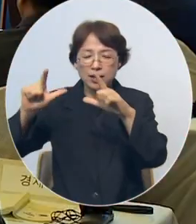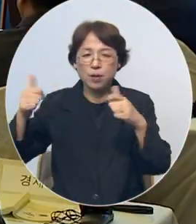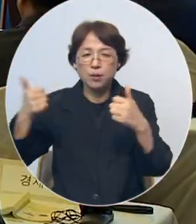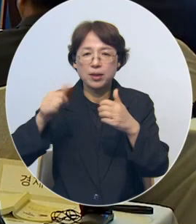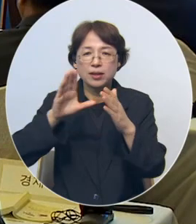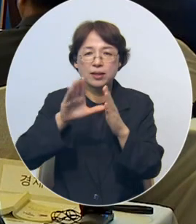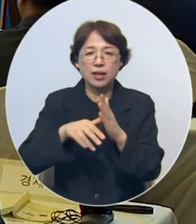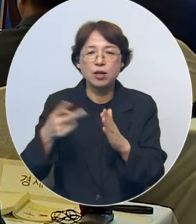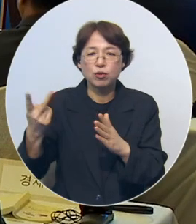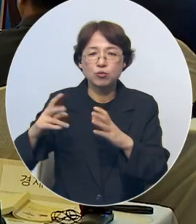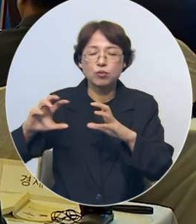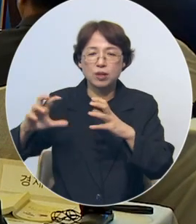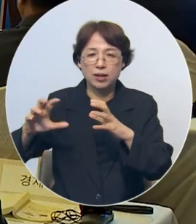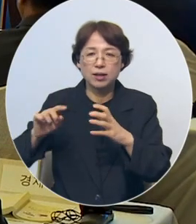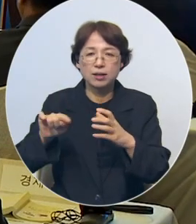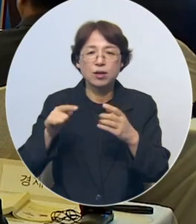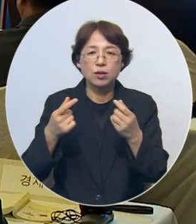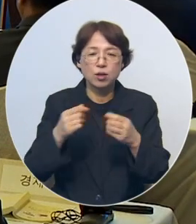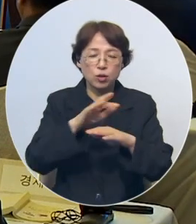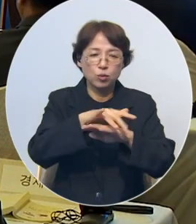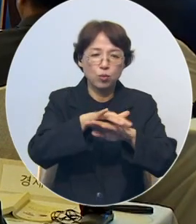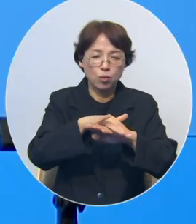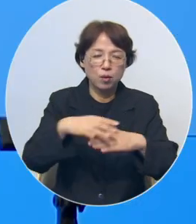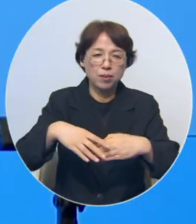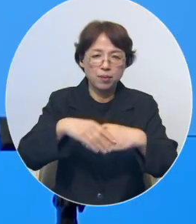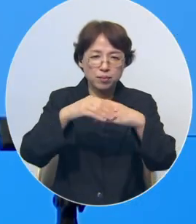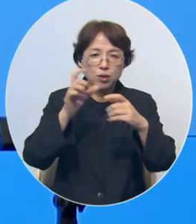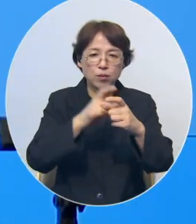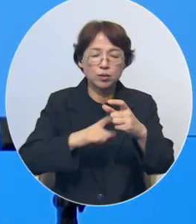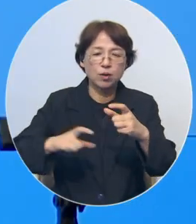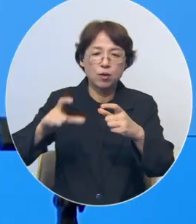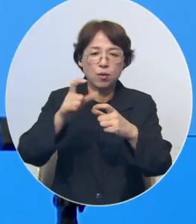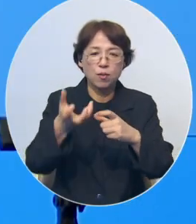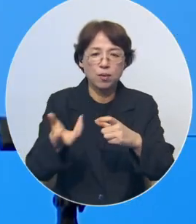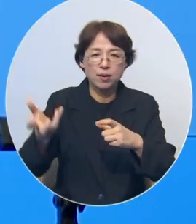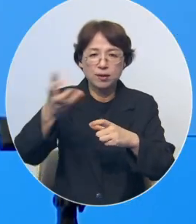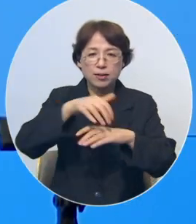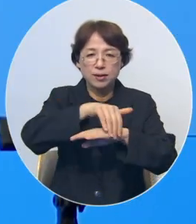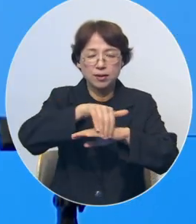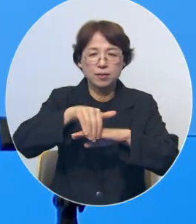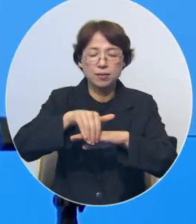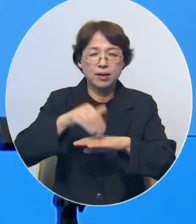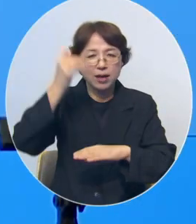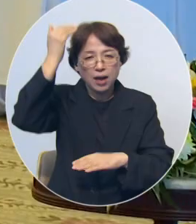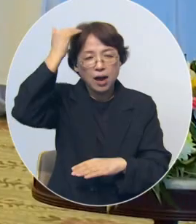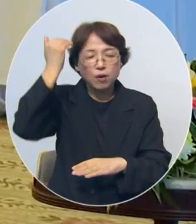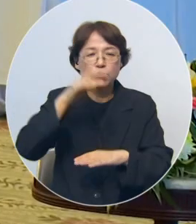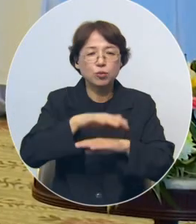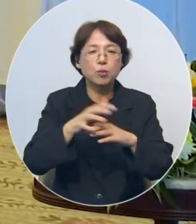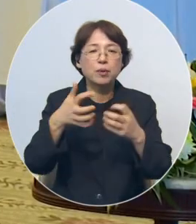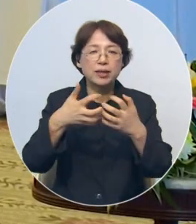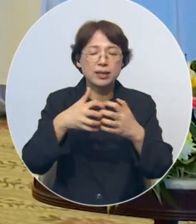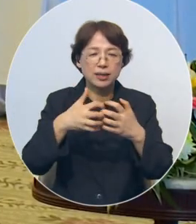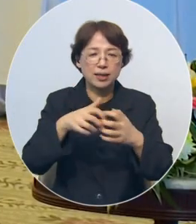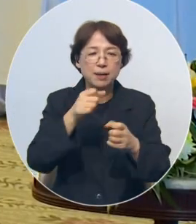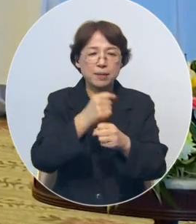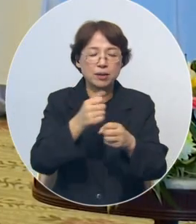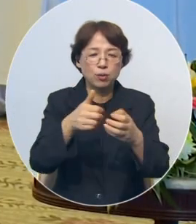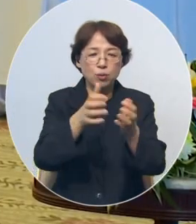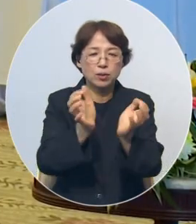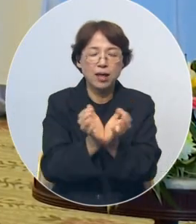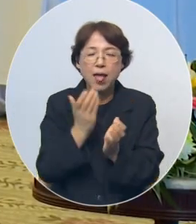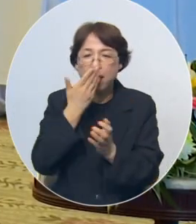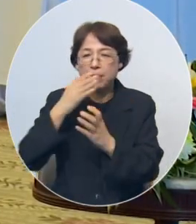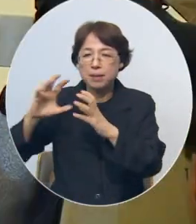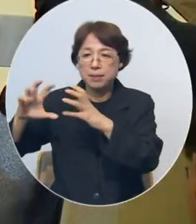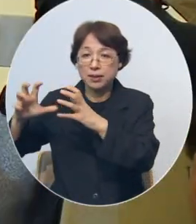포럼에서 양국의 이런 농업 협력을 더 확대하겠다고 밝혔습니다. 특히 한국의 농기계 생산공단을